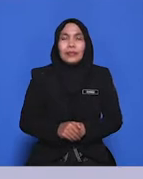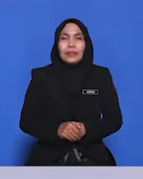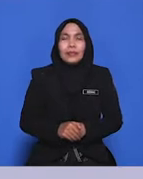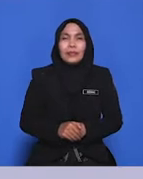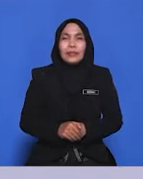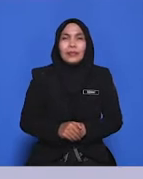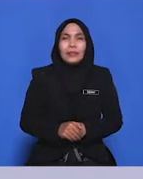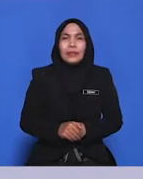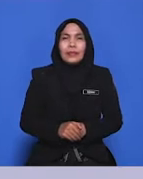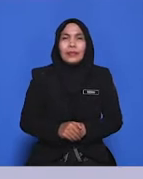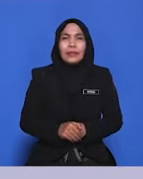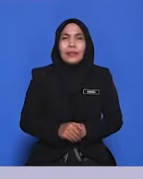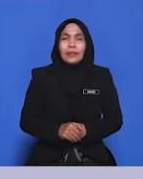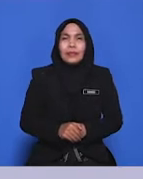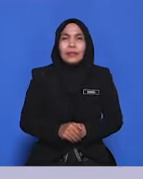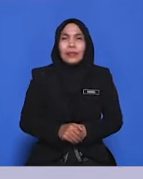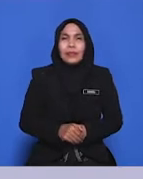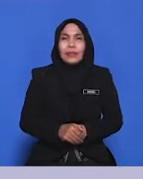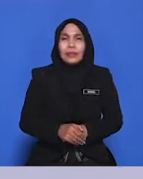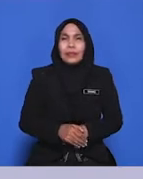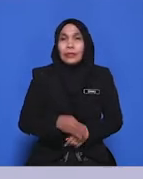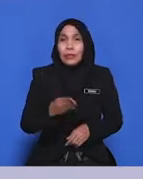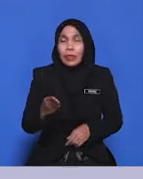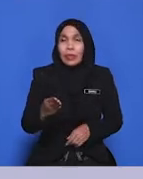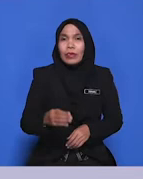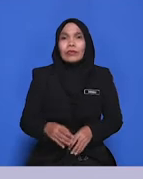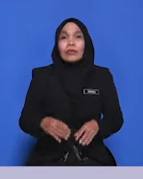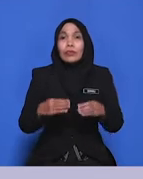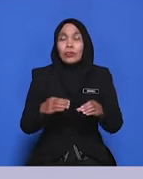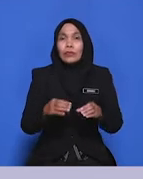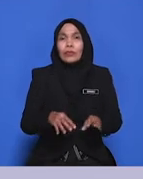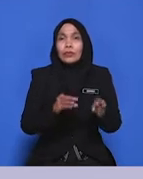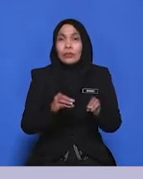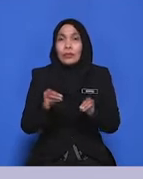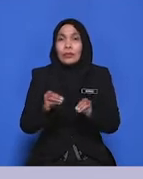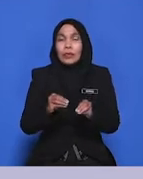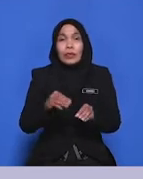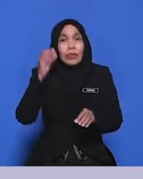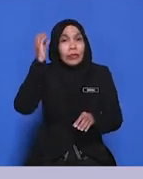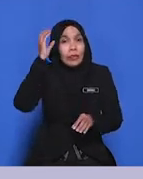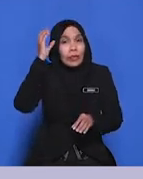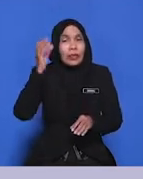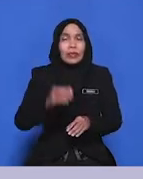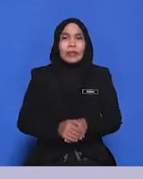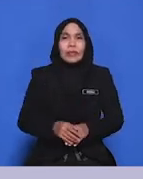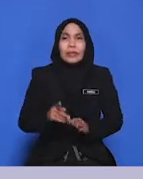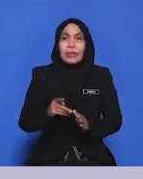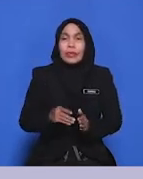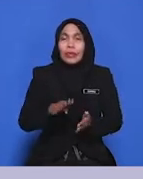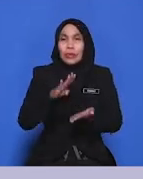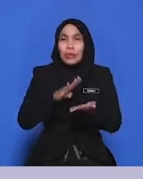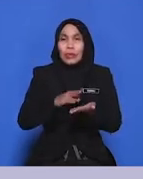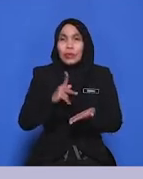tempat. As-Sayyid Jamaluddin Al-Afghani cuba menyedarkan umat Islam tentang keburukan fanatik mazhab